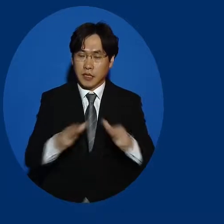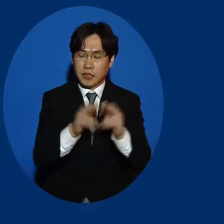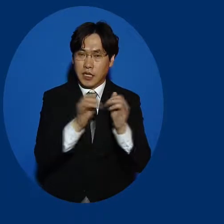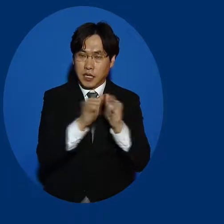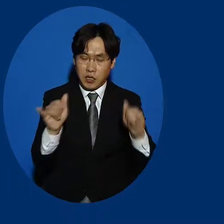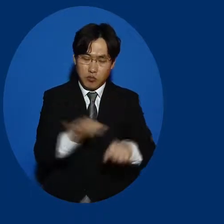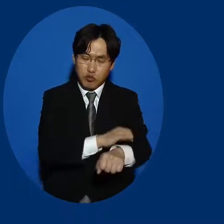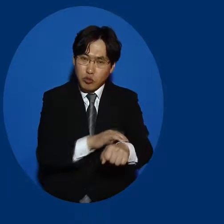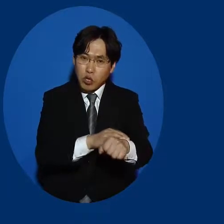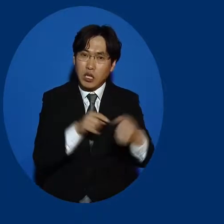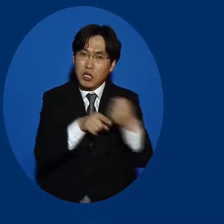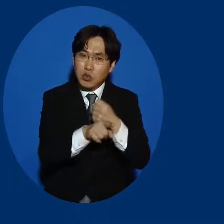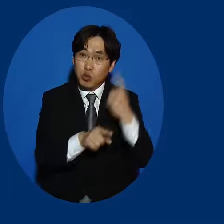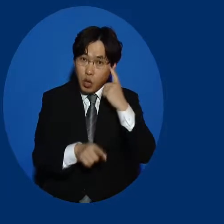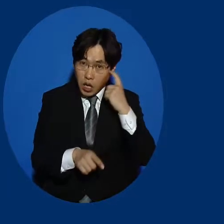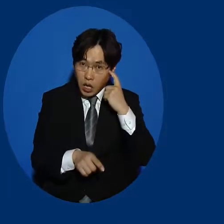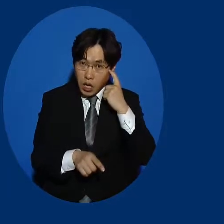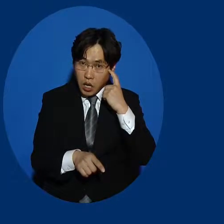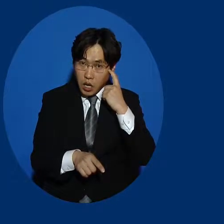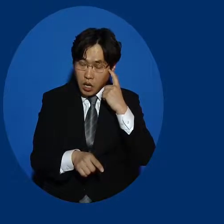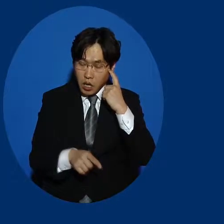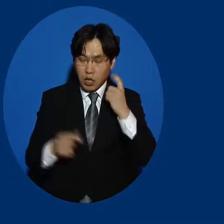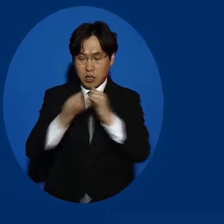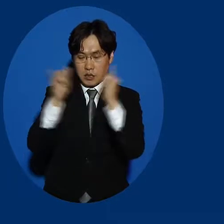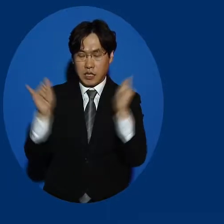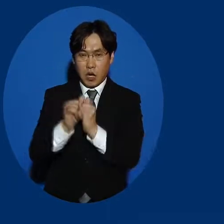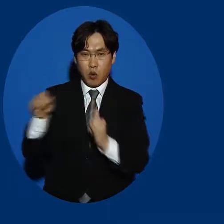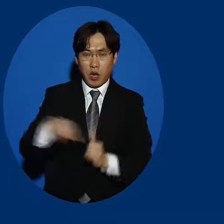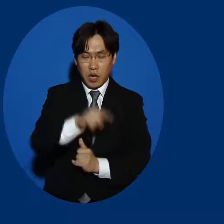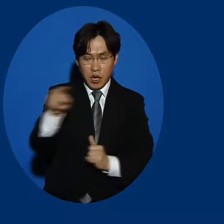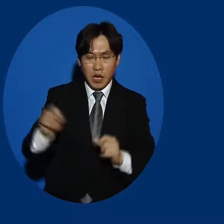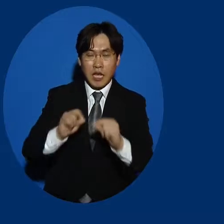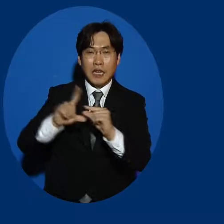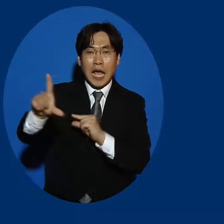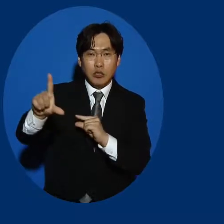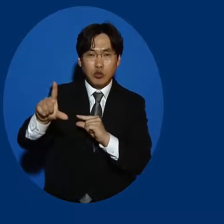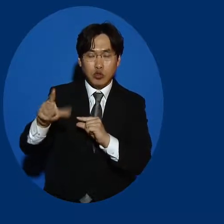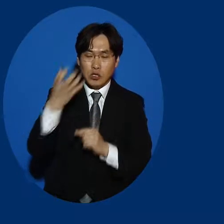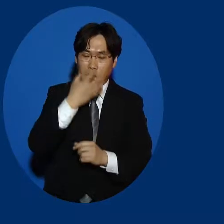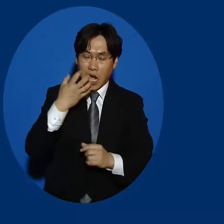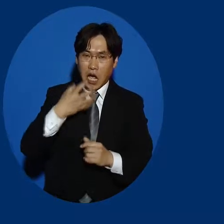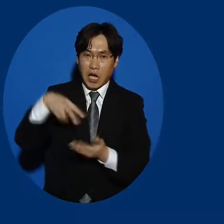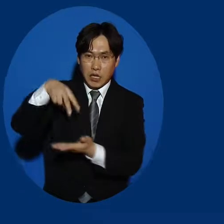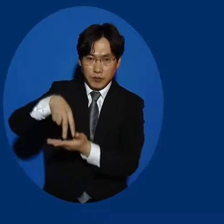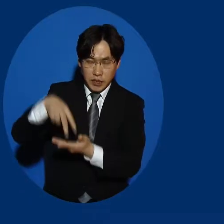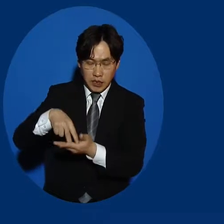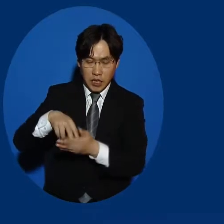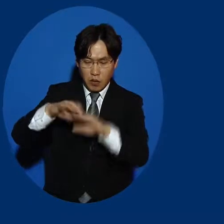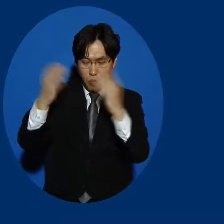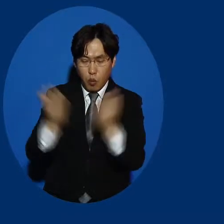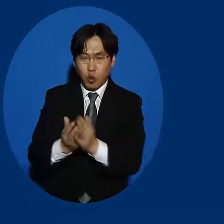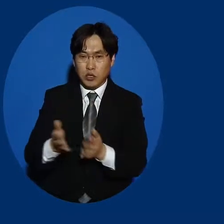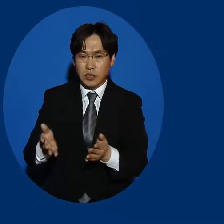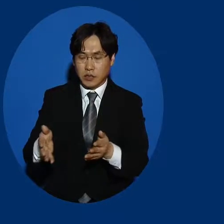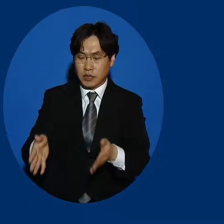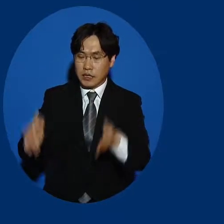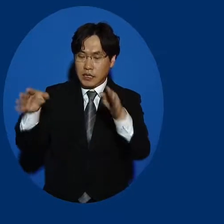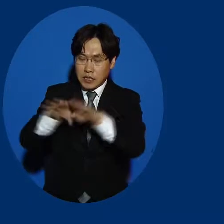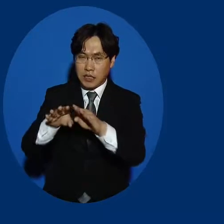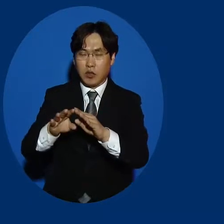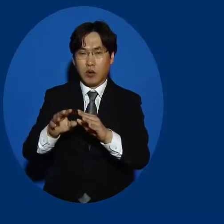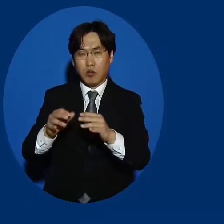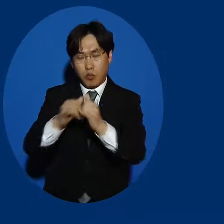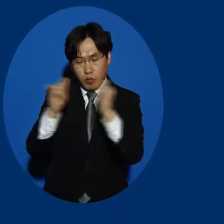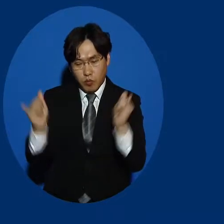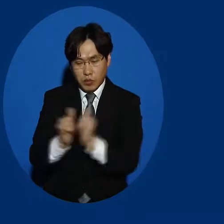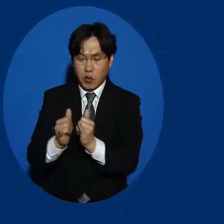장애인이 불편한 이유는 우리가 살고 있는 이 사회의 모든 시설과 제도와 환경이 비장애인들을 기준으로